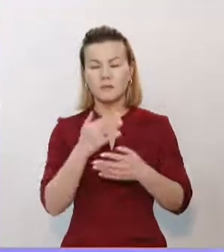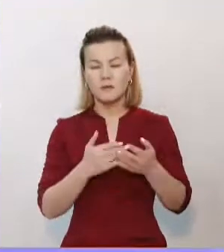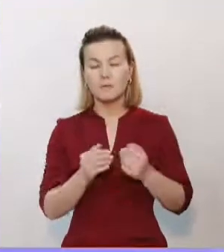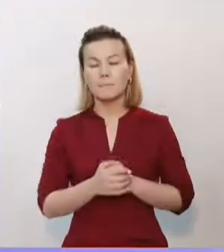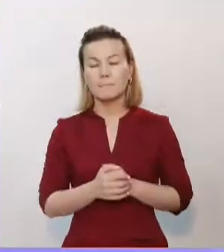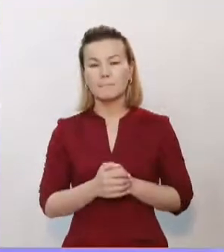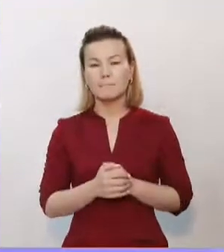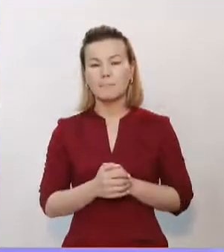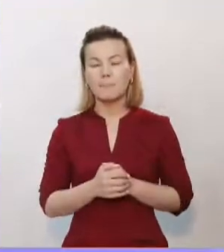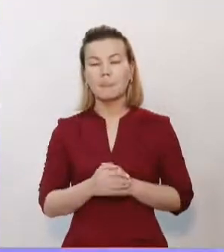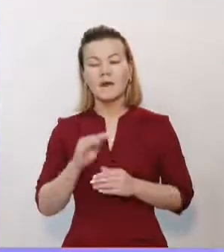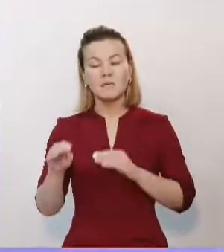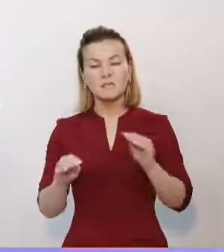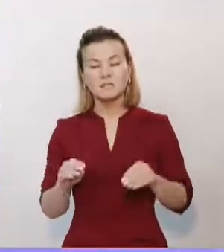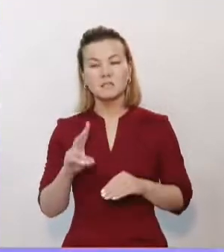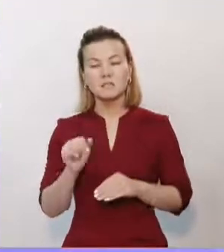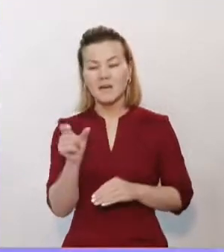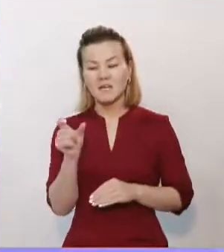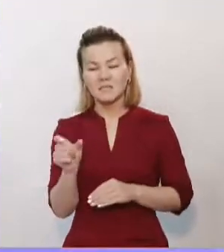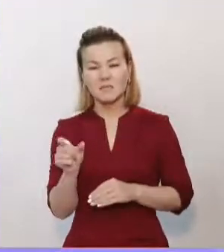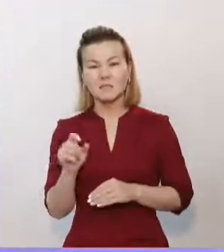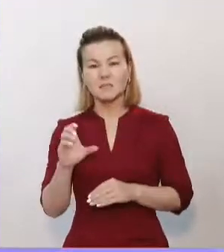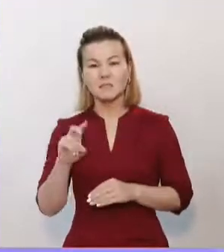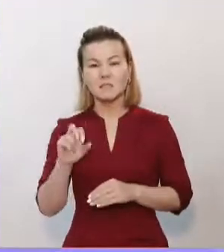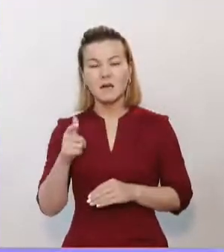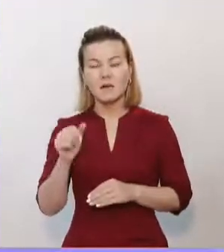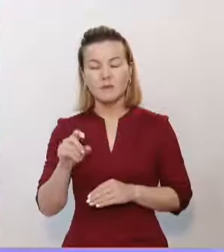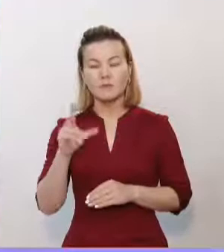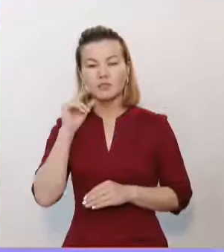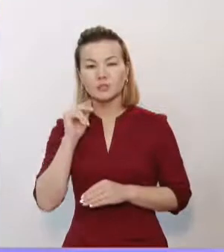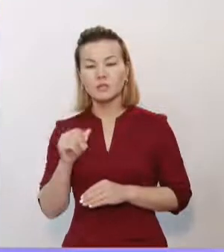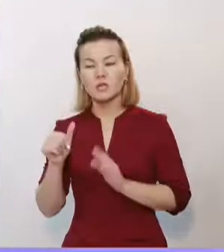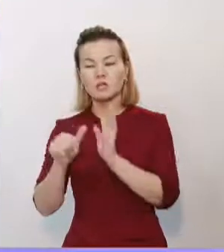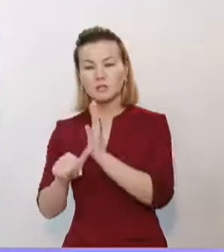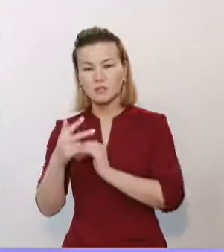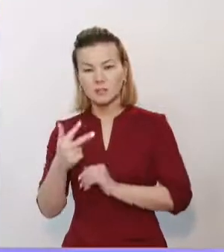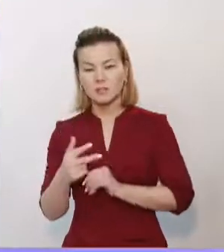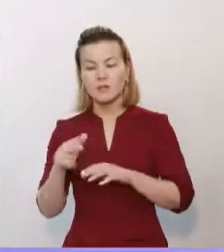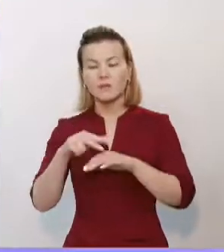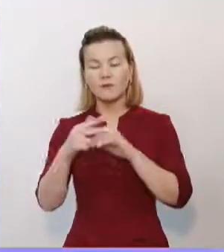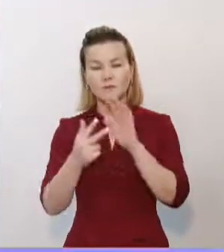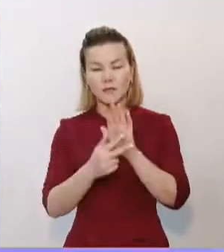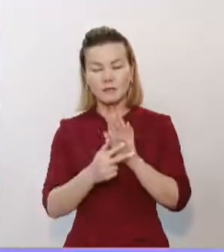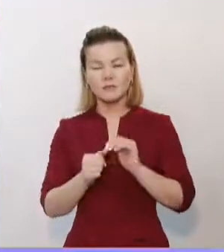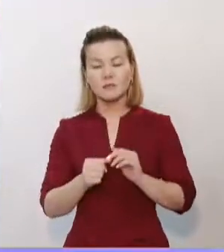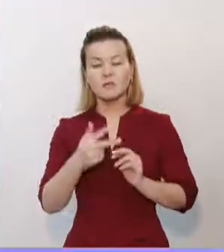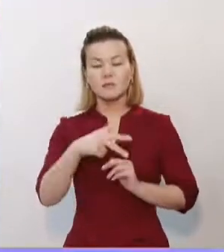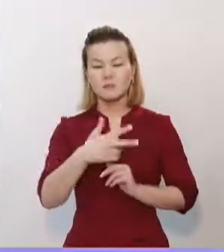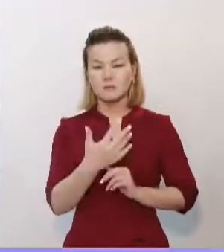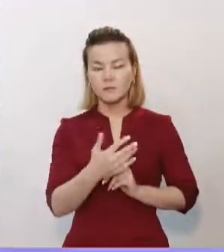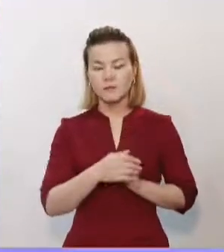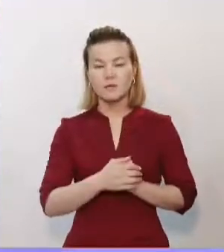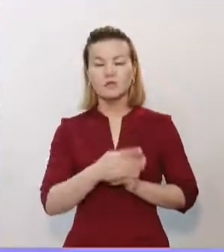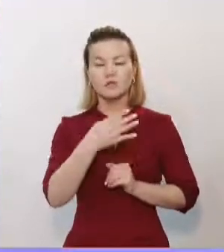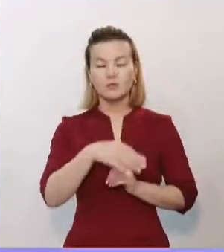задание. Разложи на разрядные слагаемые числа 63, 18,